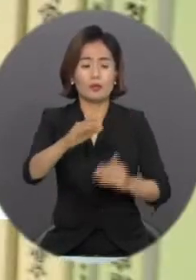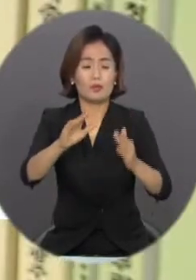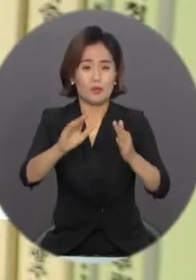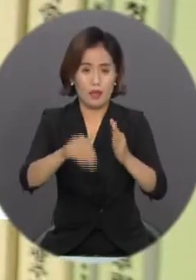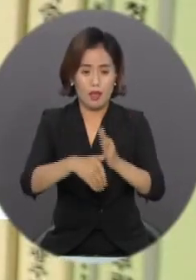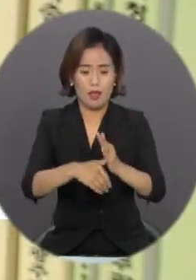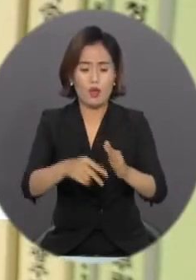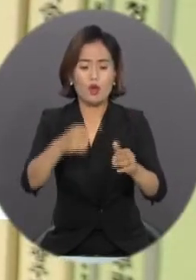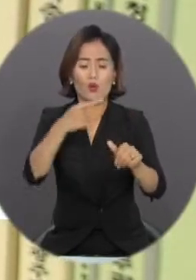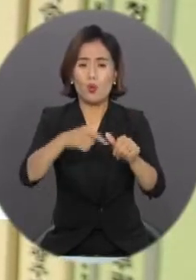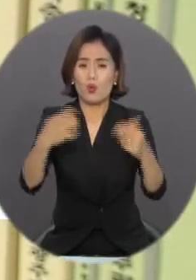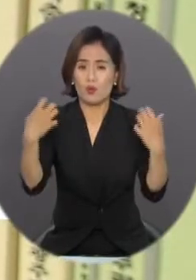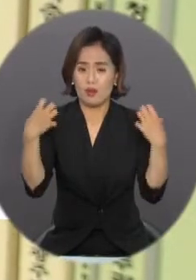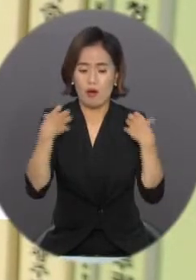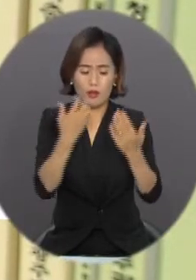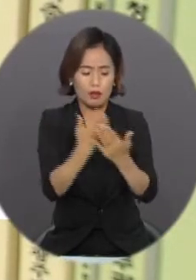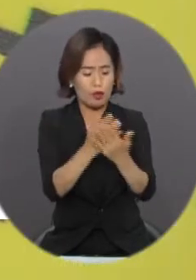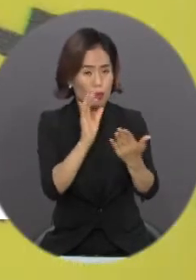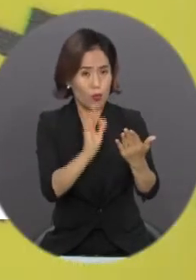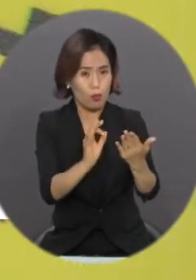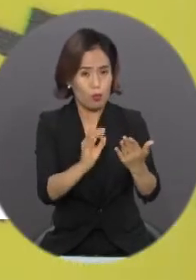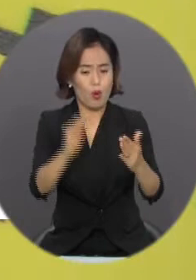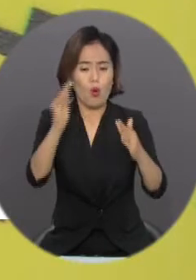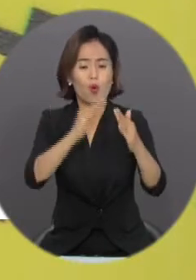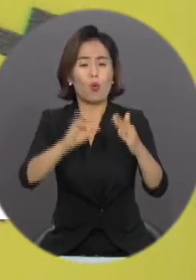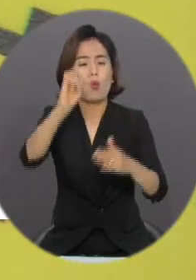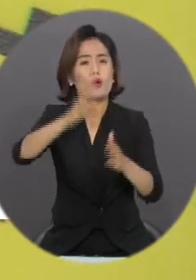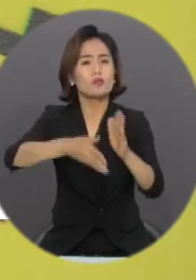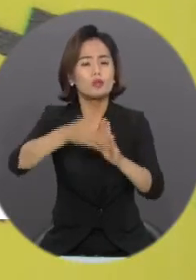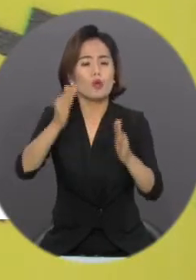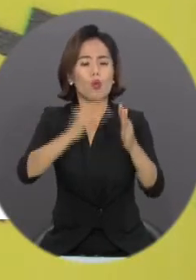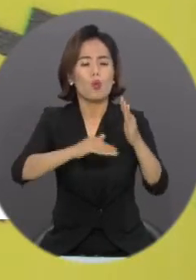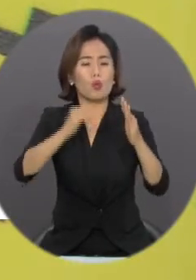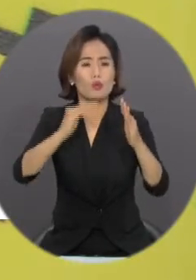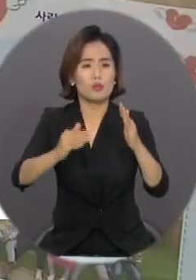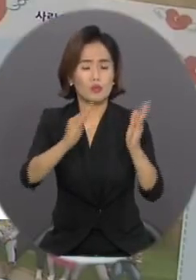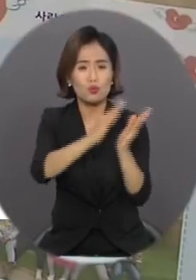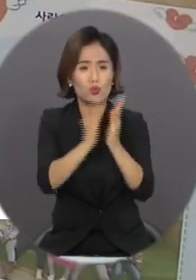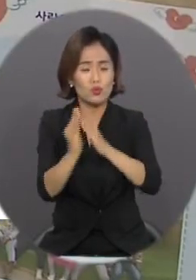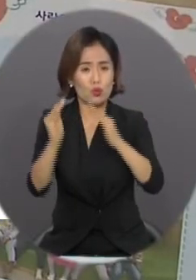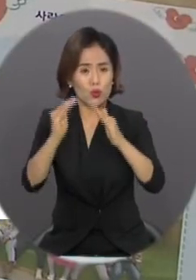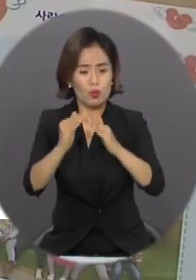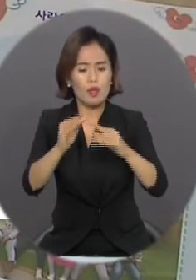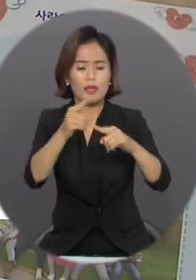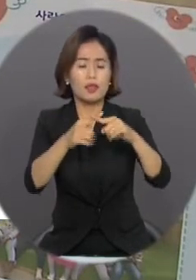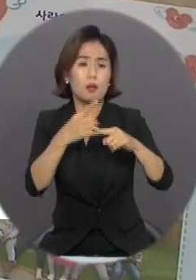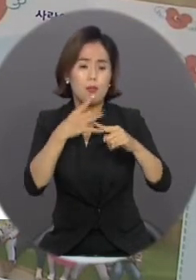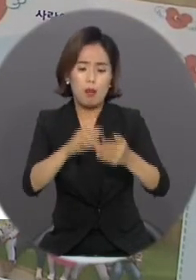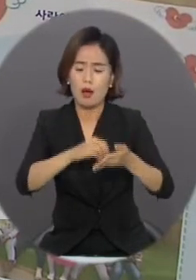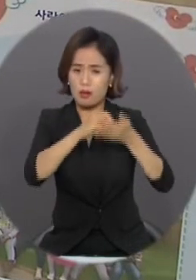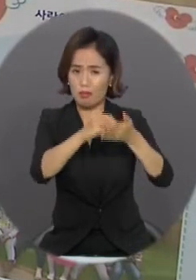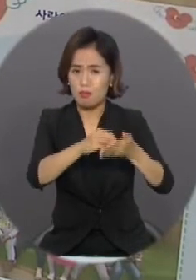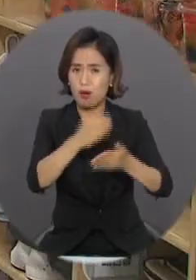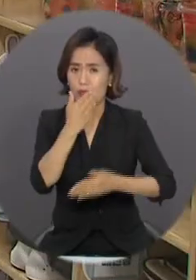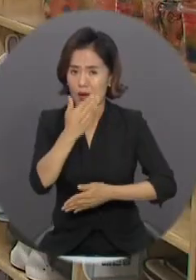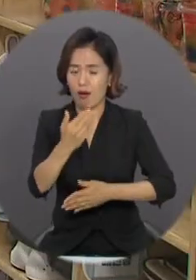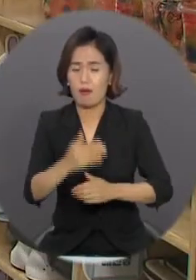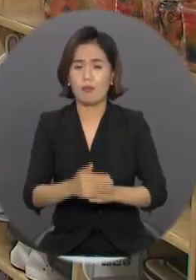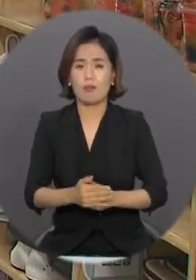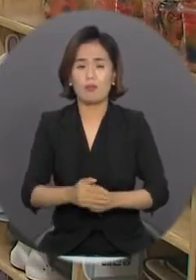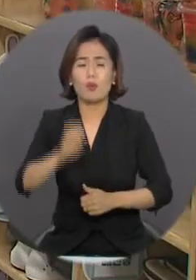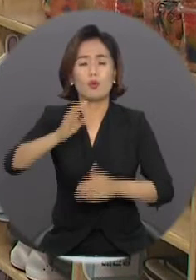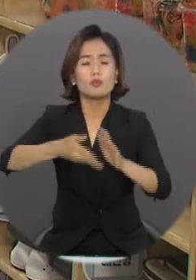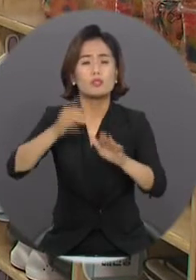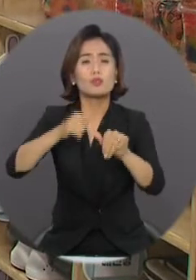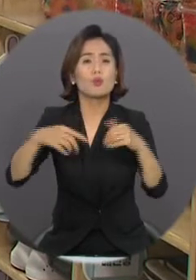교육청 자료에 따르면 광주시에선 공립유치원을 원하는 유아 중 절반 정도만 공립에 들어간 것으로 나타났습니다.